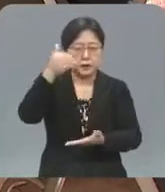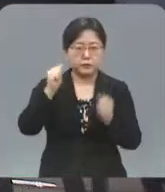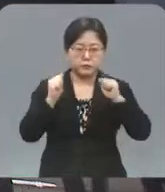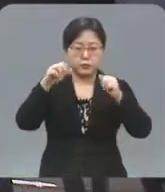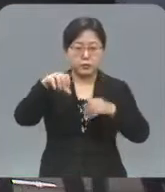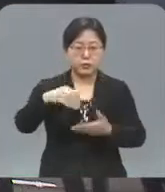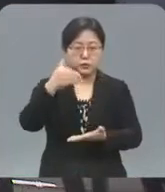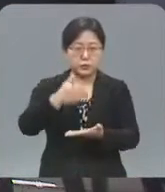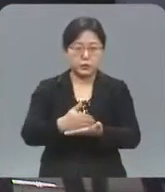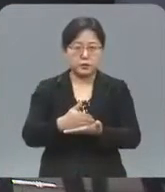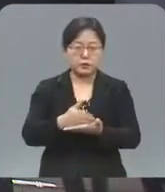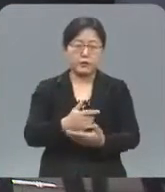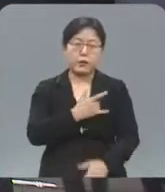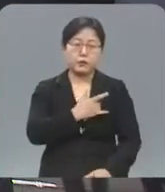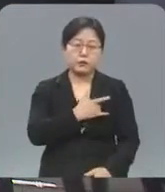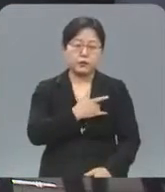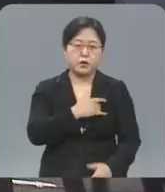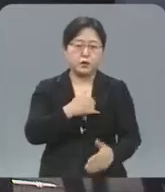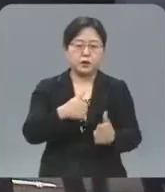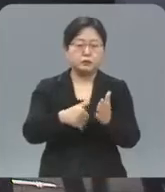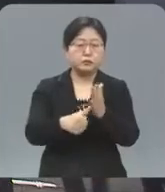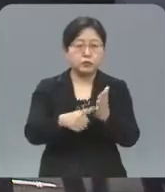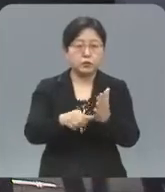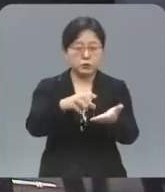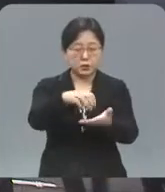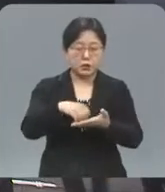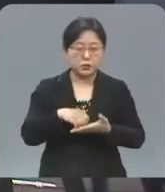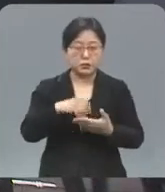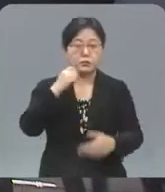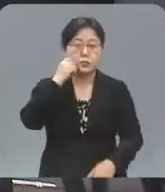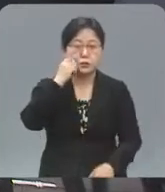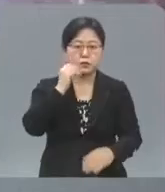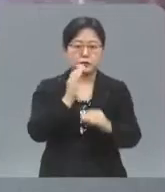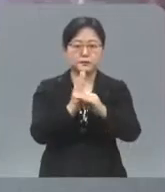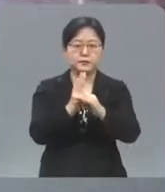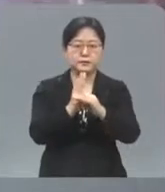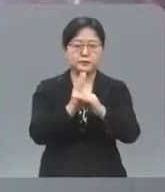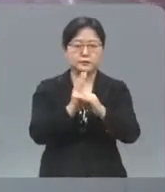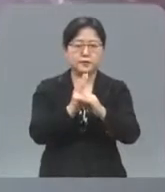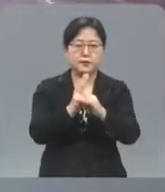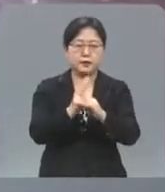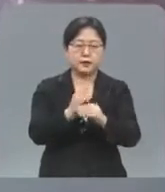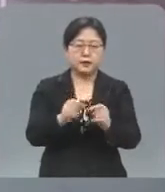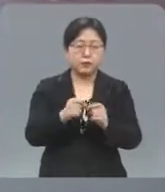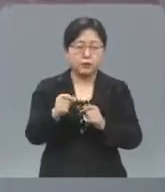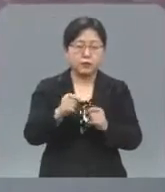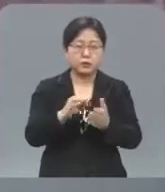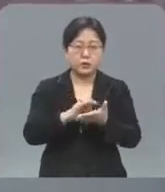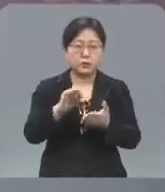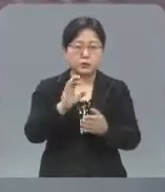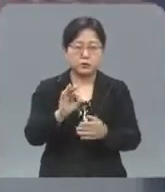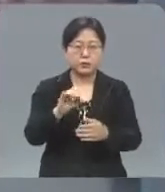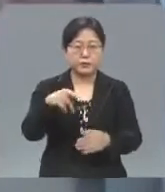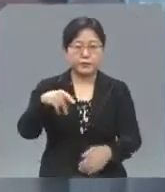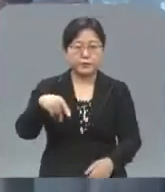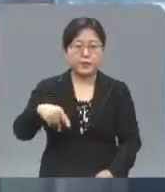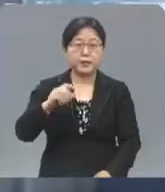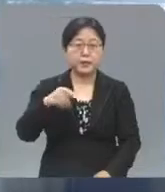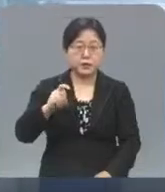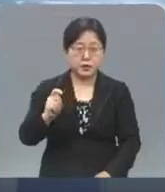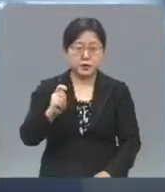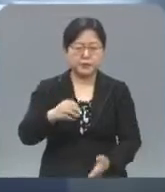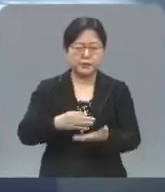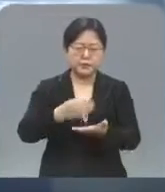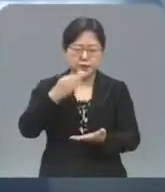있어 수백 명의 회원들은 사물함에 둔 짐도 찾아가지 못하고 있습니다. 장기 이용권이나 이른바 PT라고 불리는